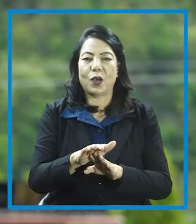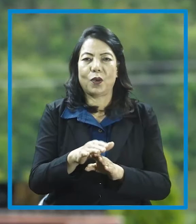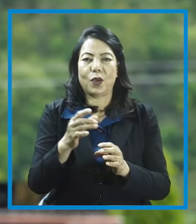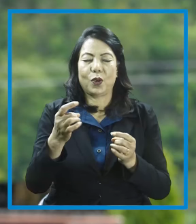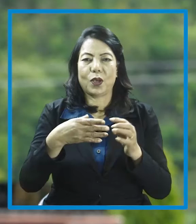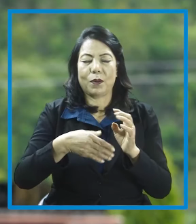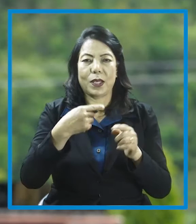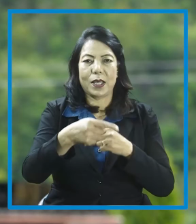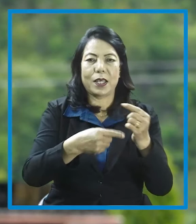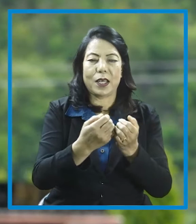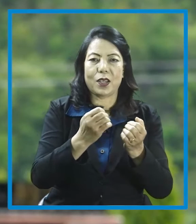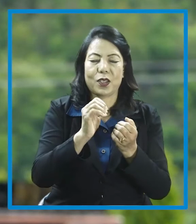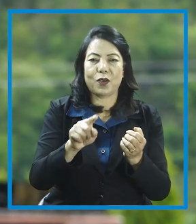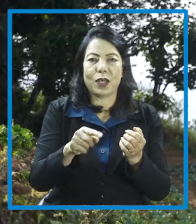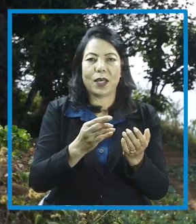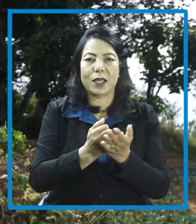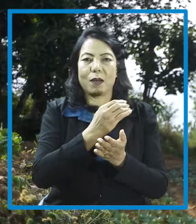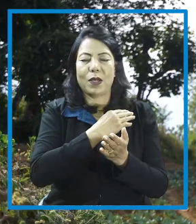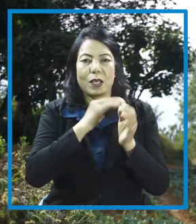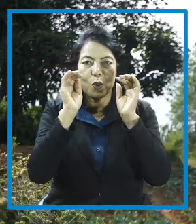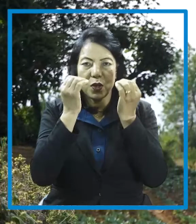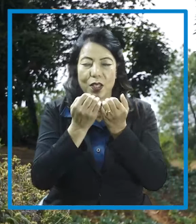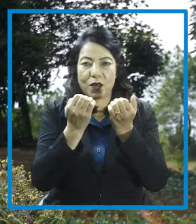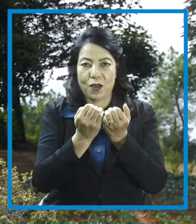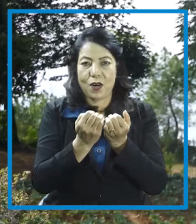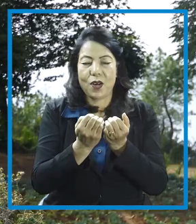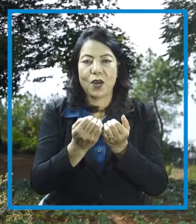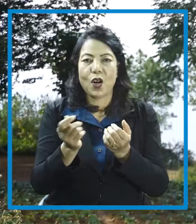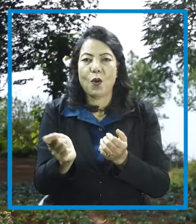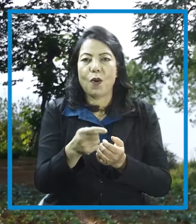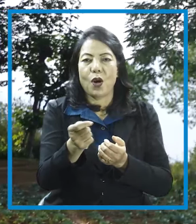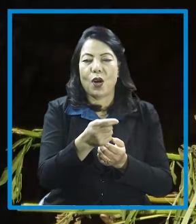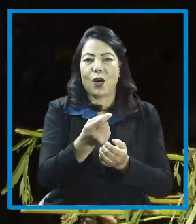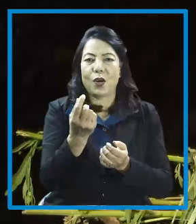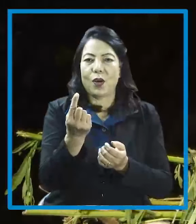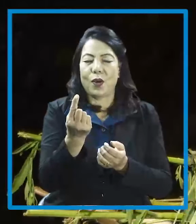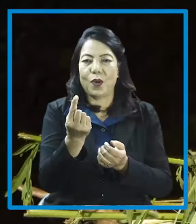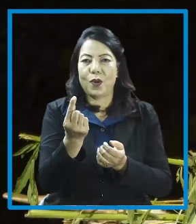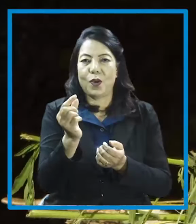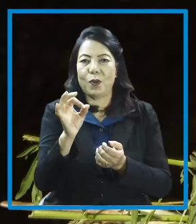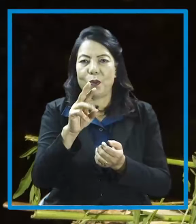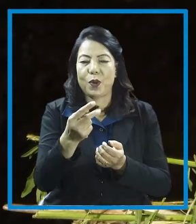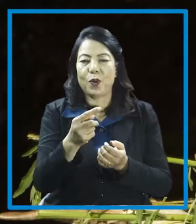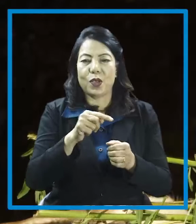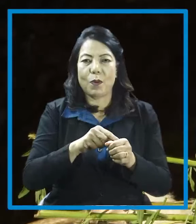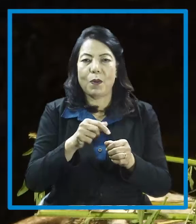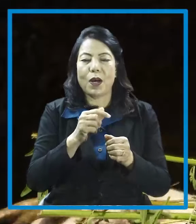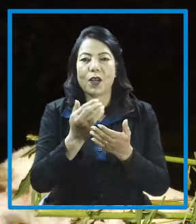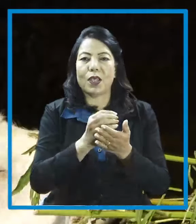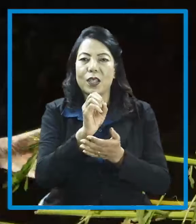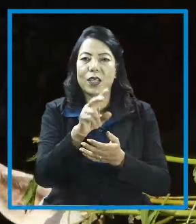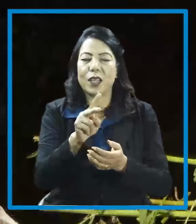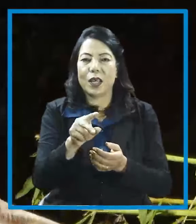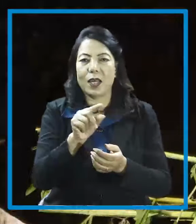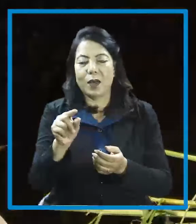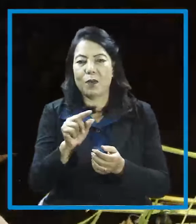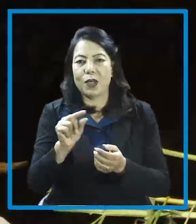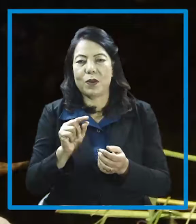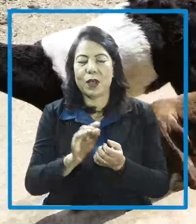उहाँहरूले छोडेर गए पनि हामी त्यसलाई निरन्तरता दिन सक्छौँ यहाँका किसानहरूलाई सुरक्षित गर्न मल बिउ बिजन टाइममा कसरी उपलब्ध गराउन